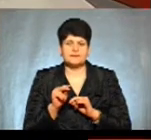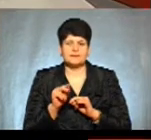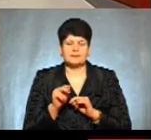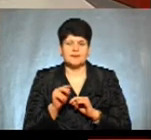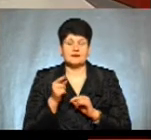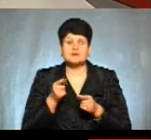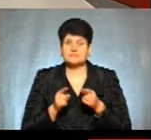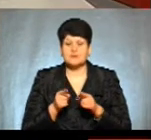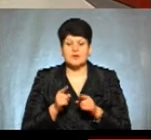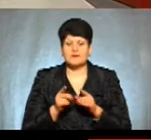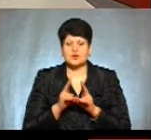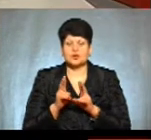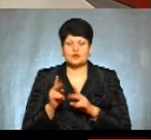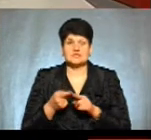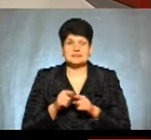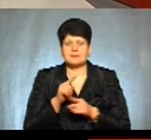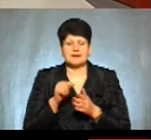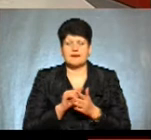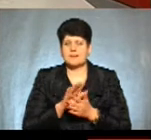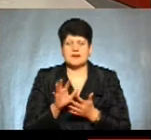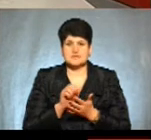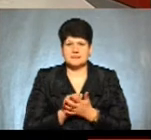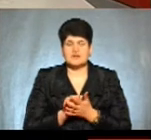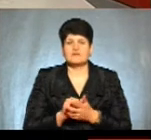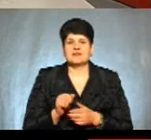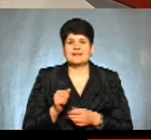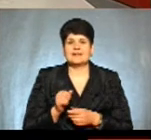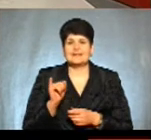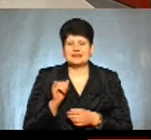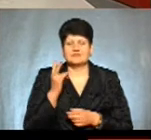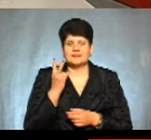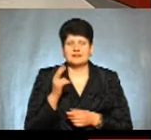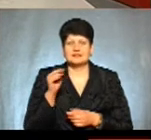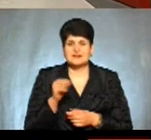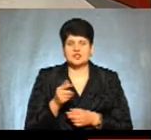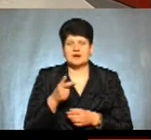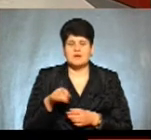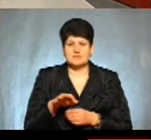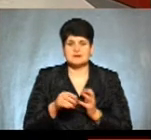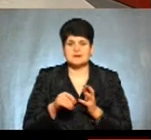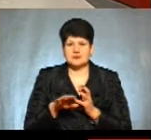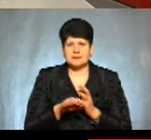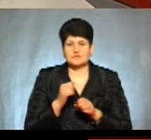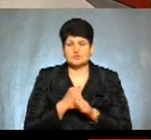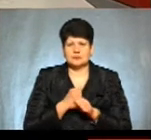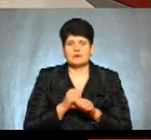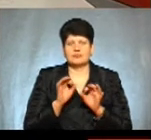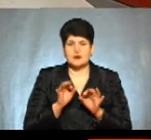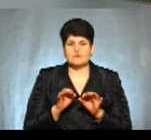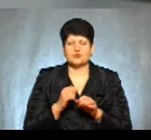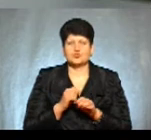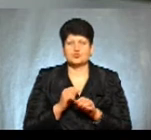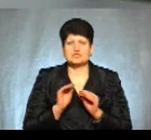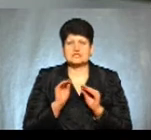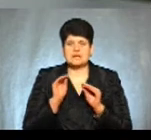не то що цифри, справді ніхто таким питанням не займався. І 2000 гектарів земель вже виготовлено правовстановлюючих документів. І